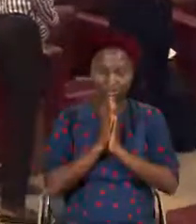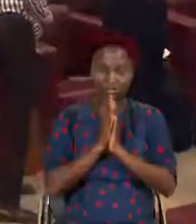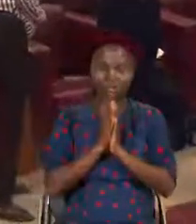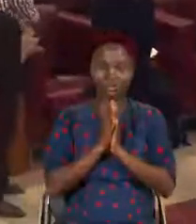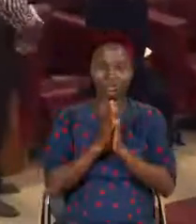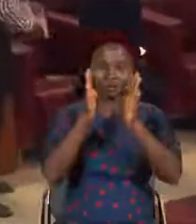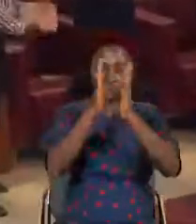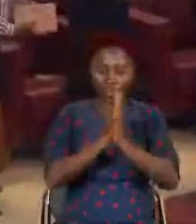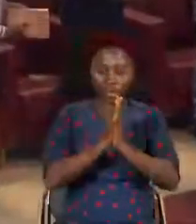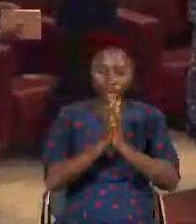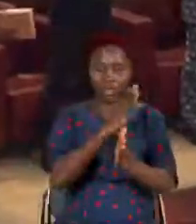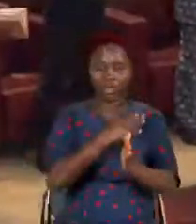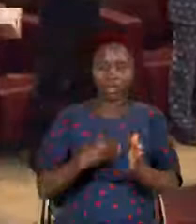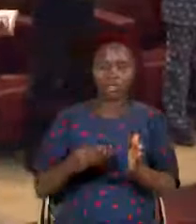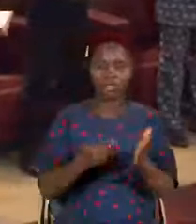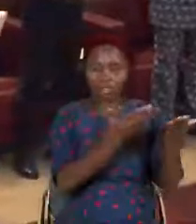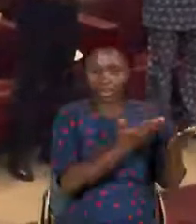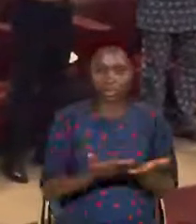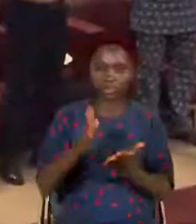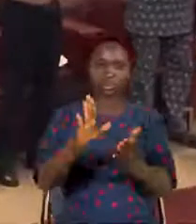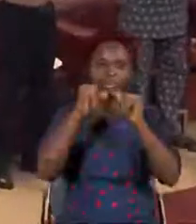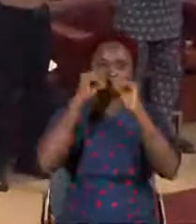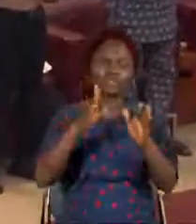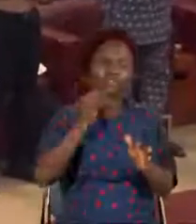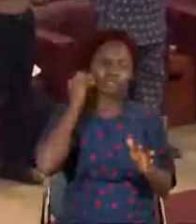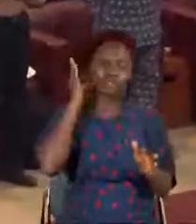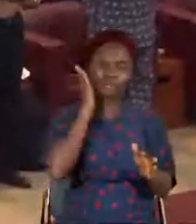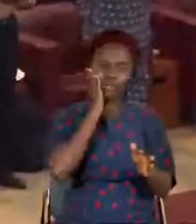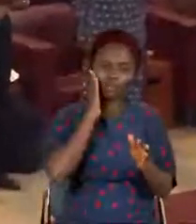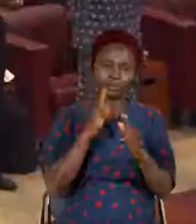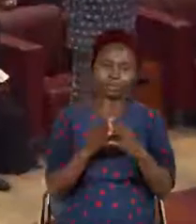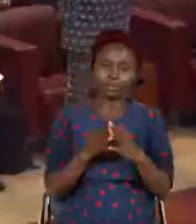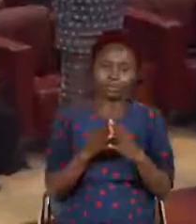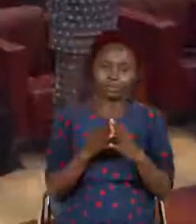Prie et transporte tes bénédictions à la maison.